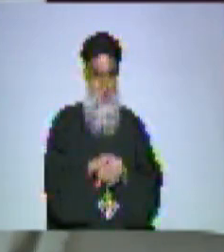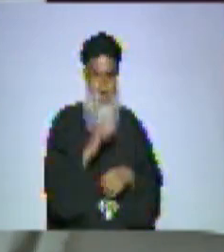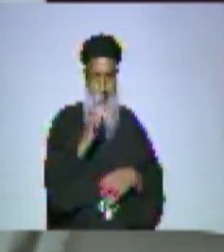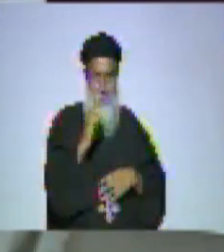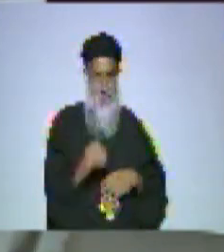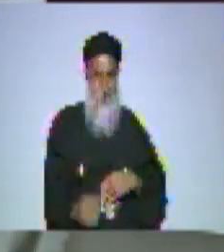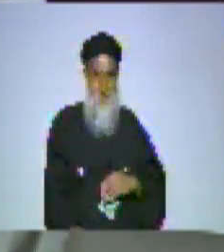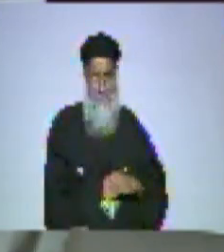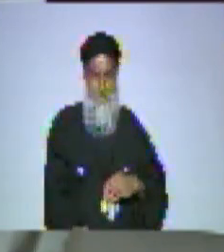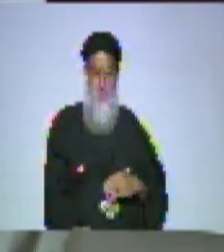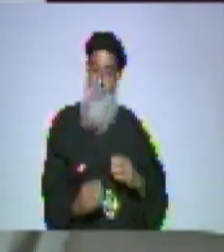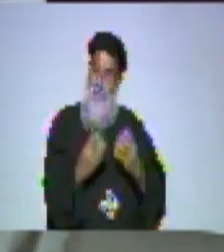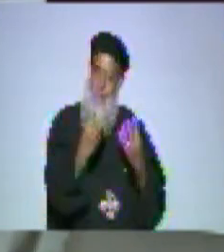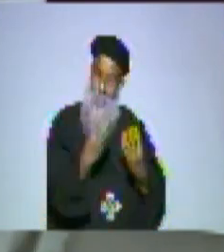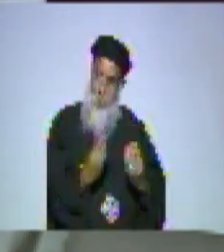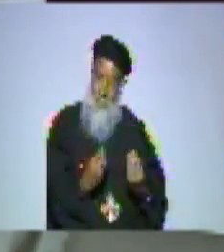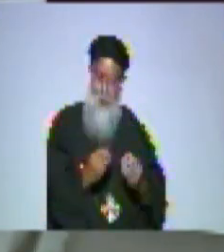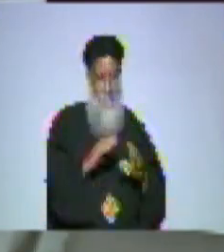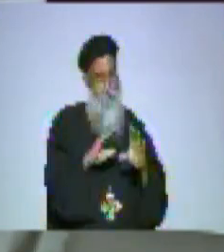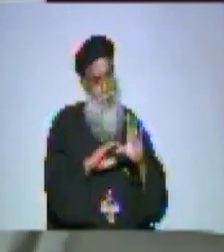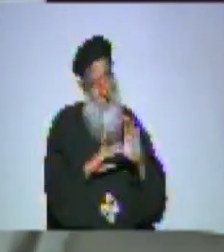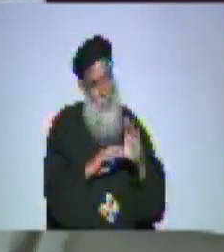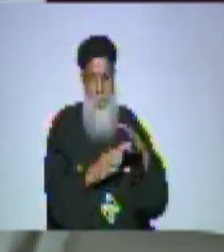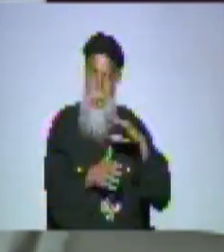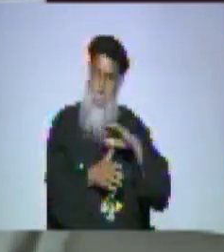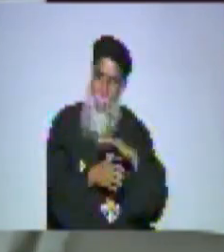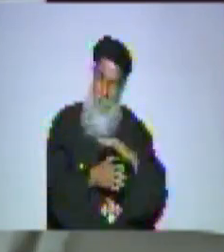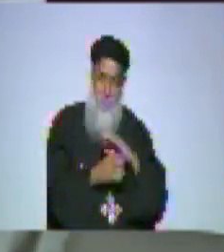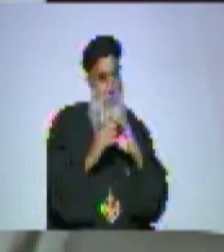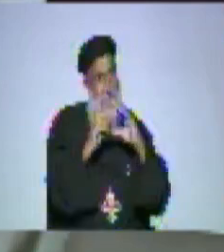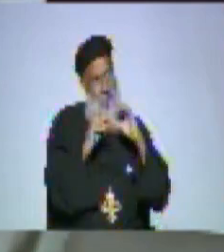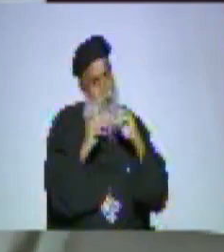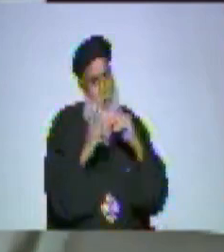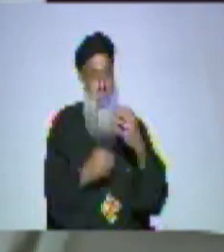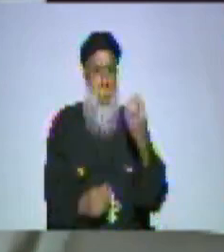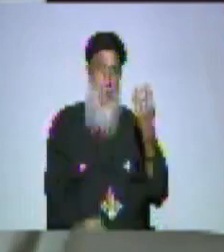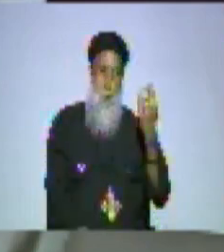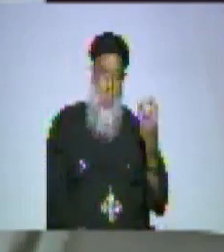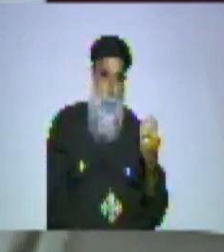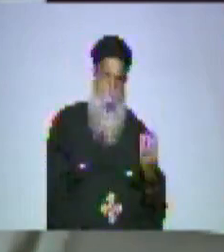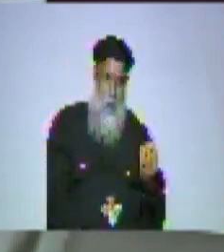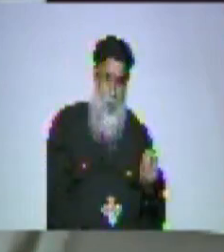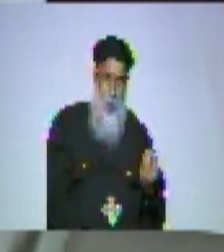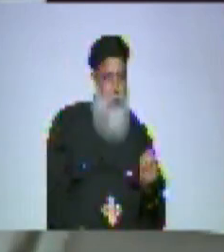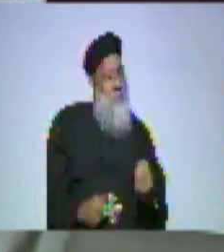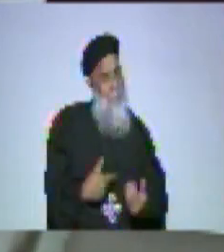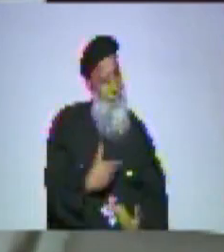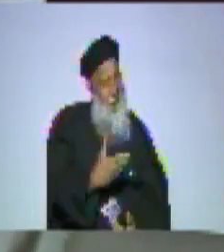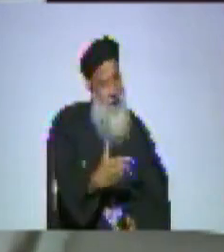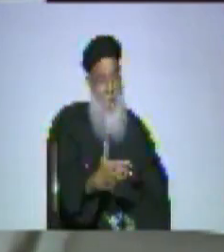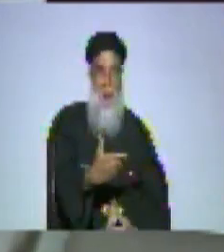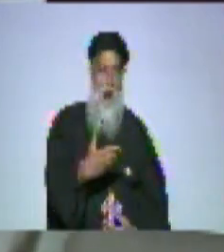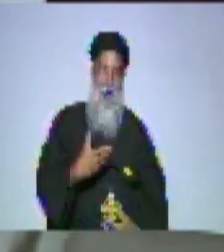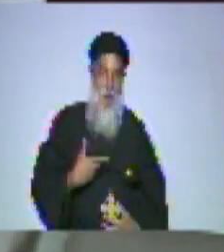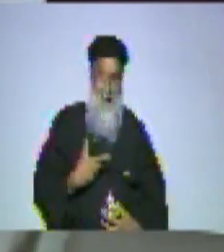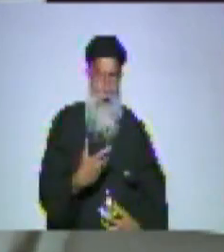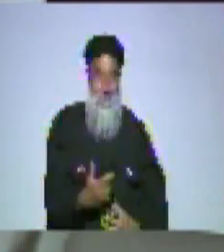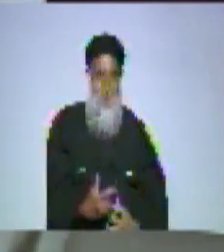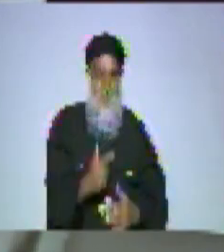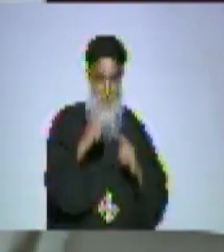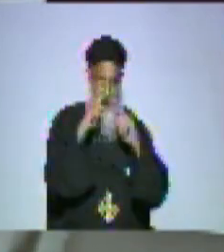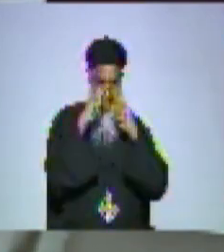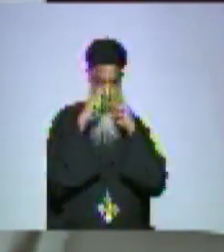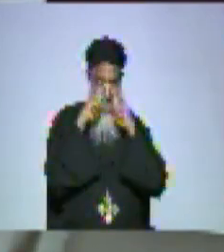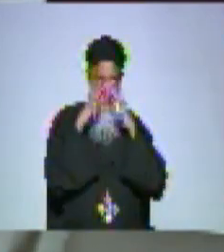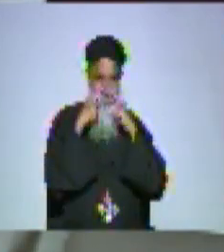اه قعد معاهم وريحهم خالص وطمنهم جدا جدا ولما بكت